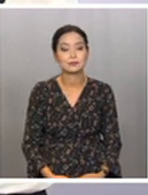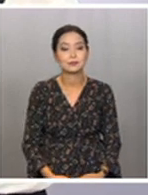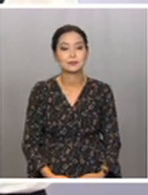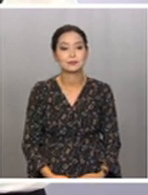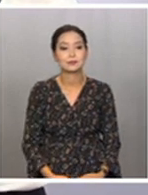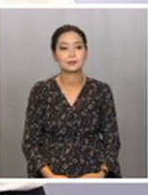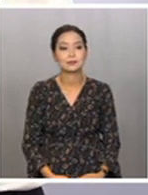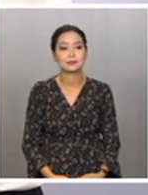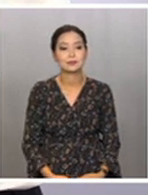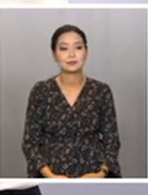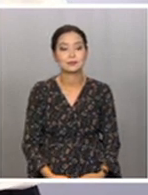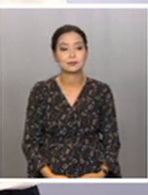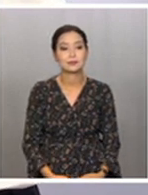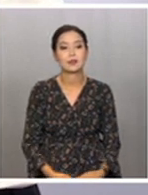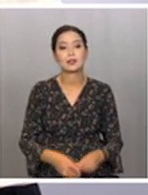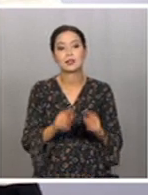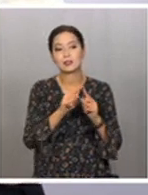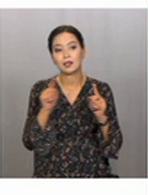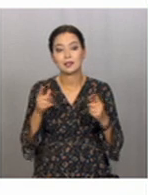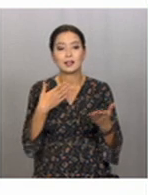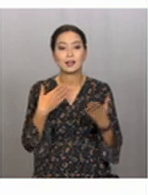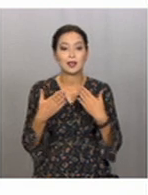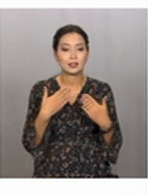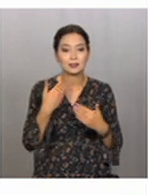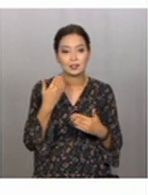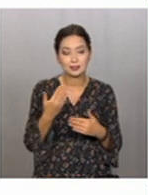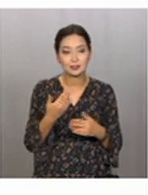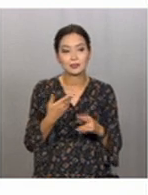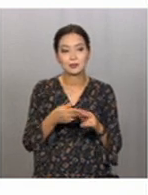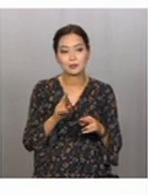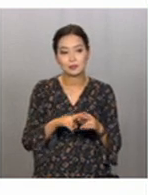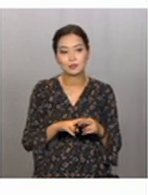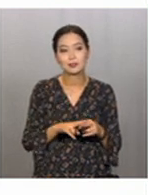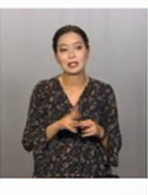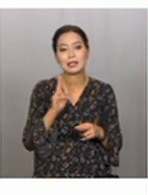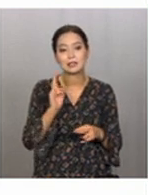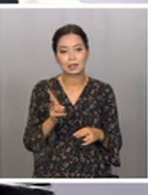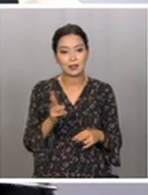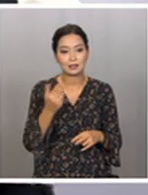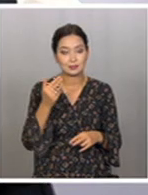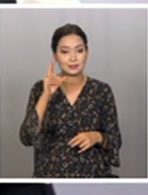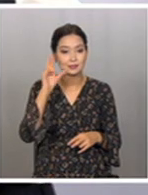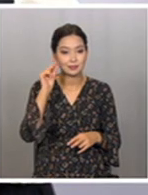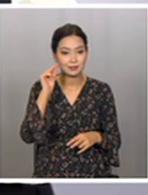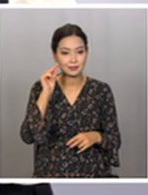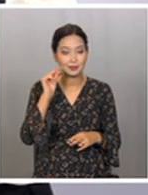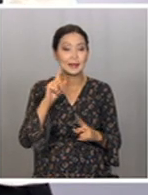Яғни, координаттарының қатынасы қандай да бір касаны табылу керек.